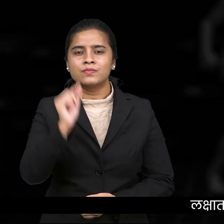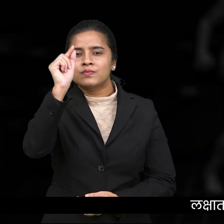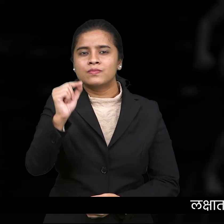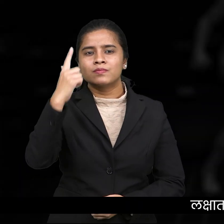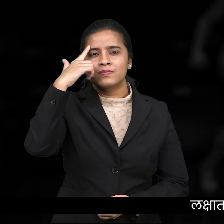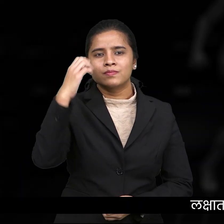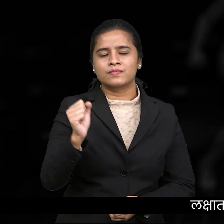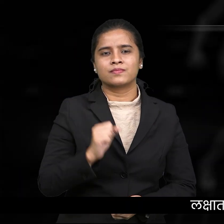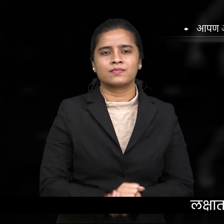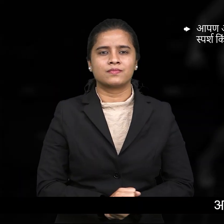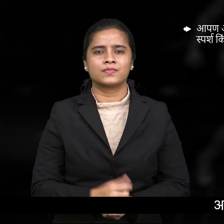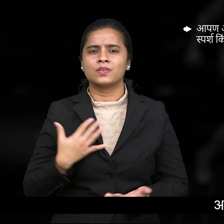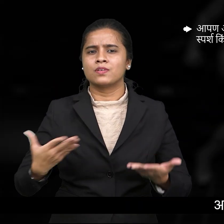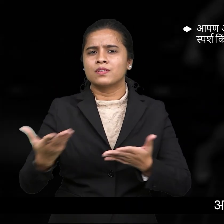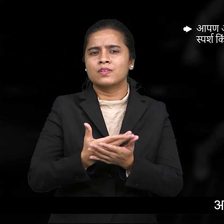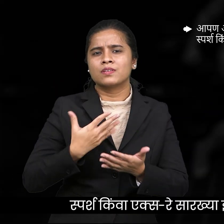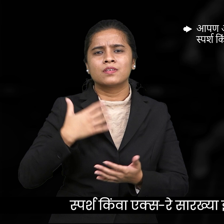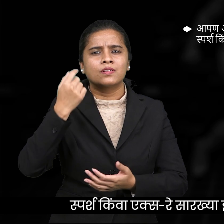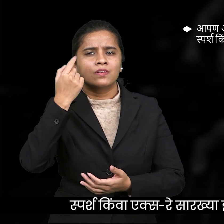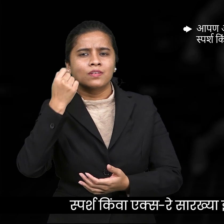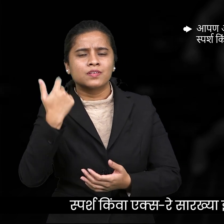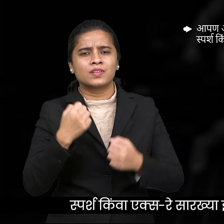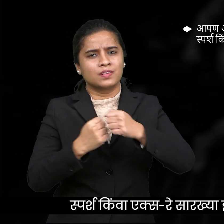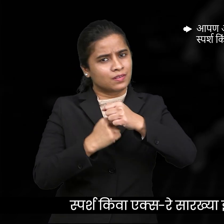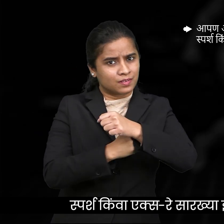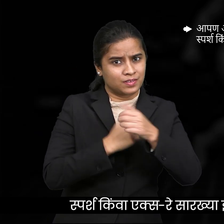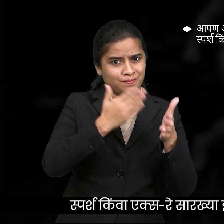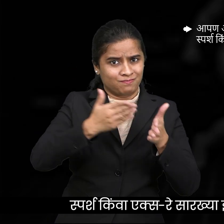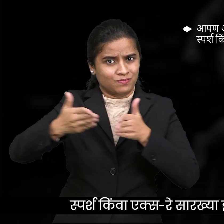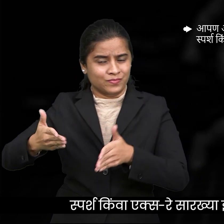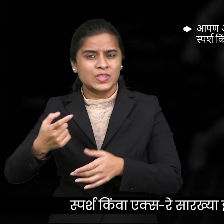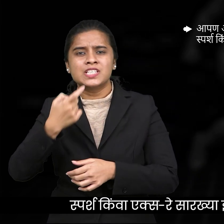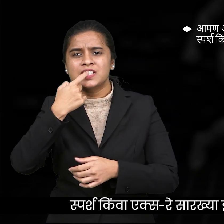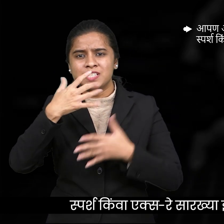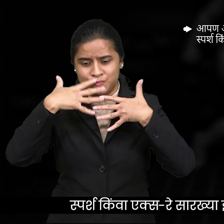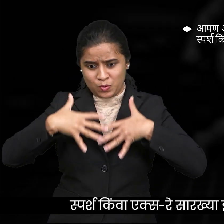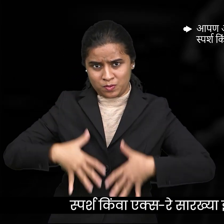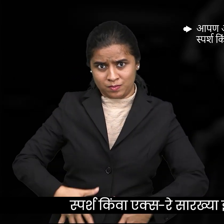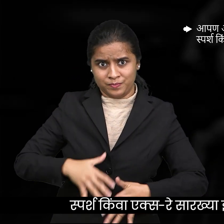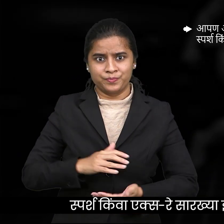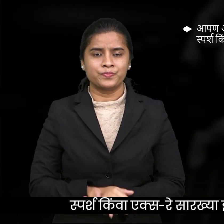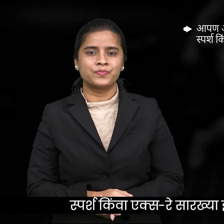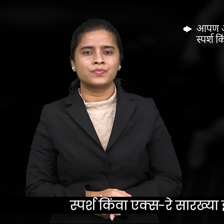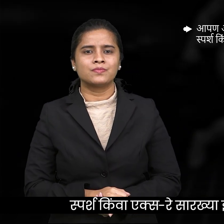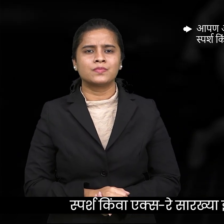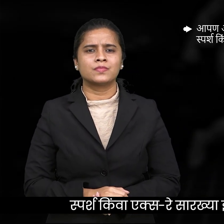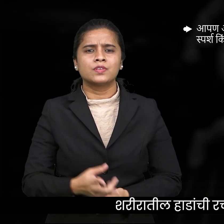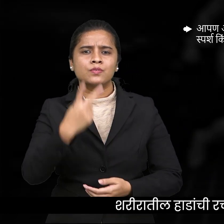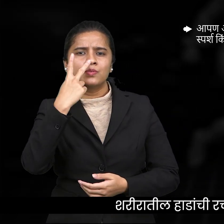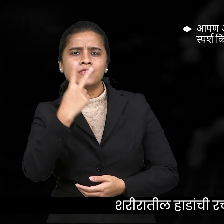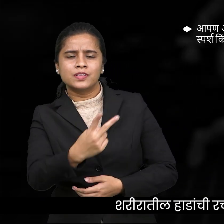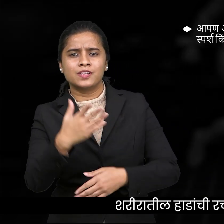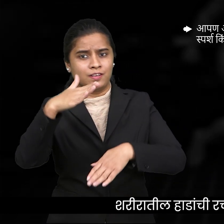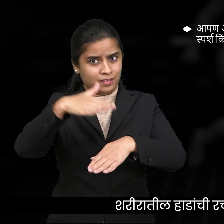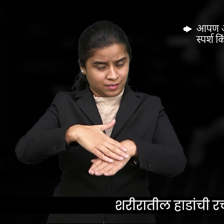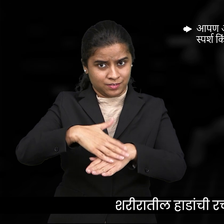लक्षात ठेवण्यासारखे मुद्दे: आपण निरीक्षण, स्पर्श किंवा एक्स-रे सारख्या इमेजिंग तंत्रात प्रतिमा निर्मितीद्वारे